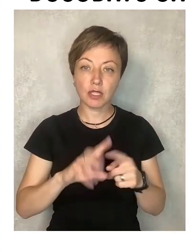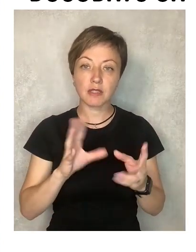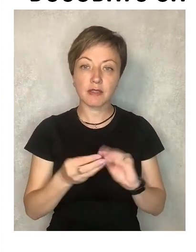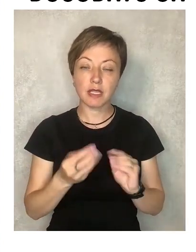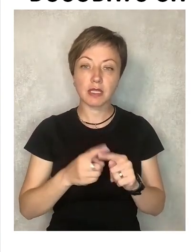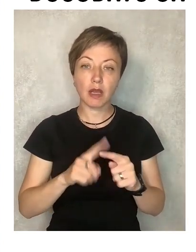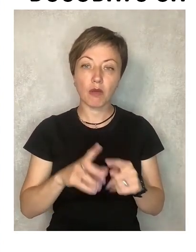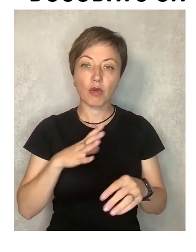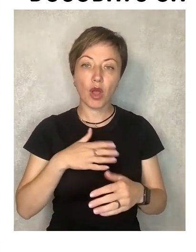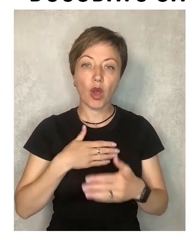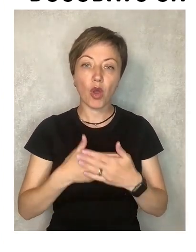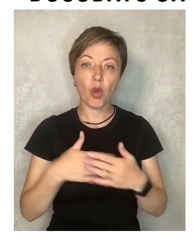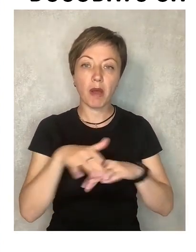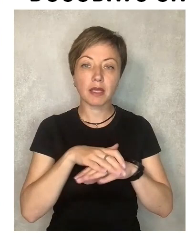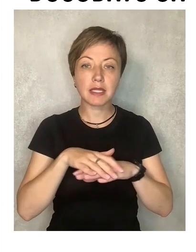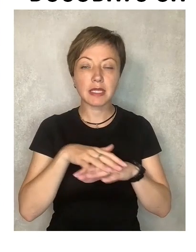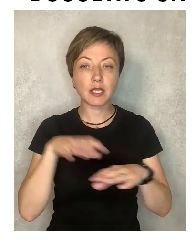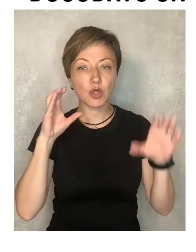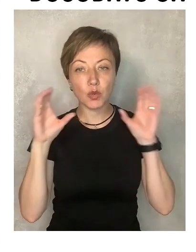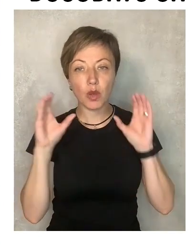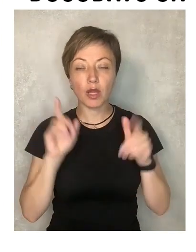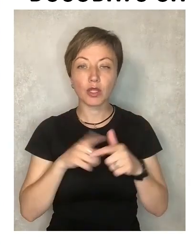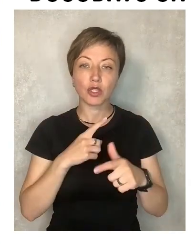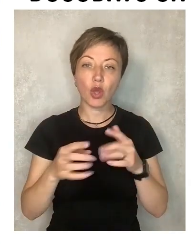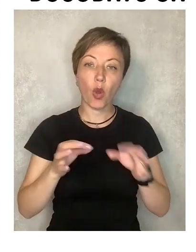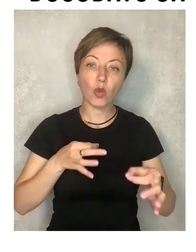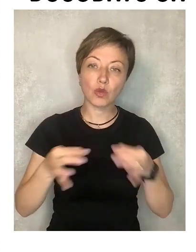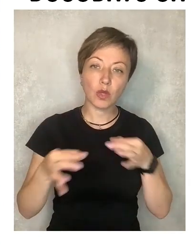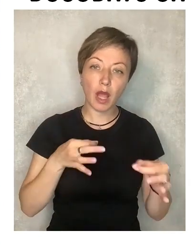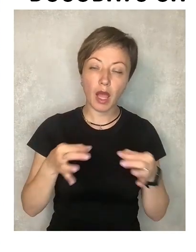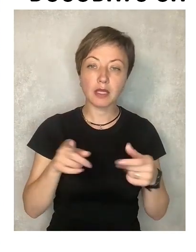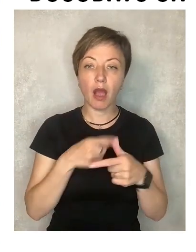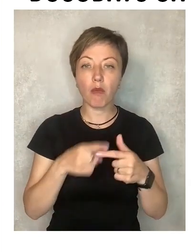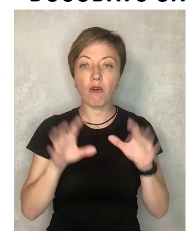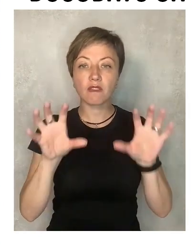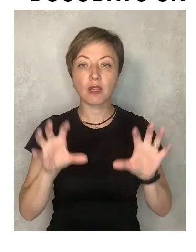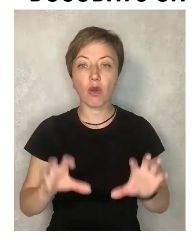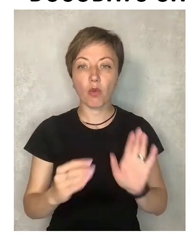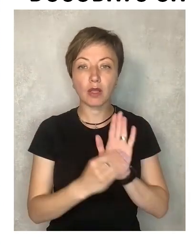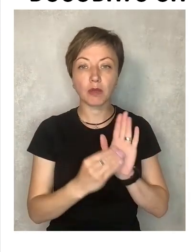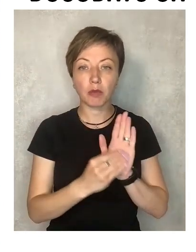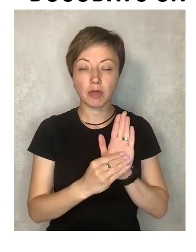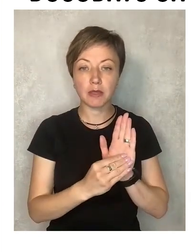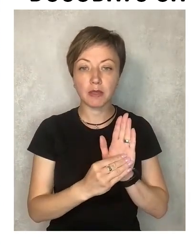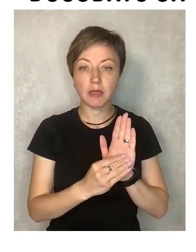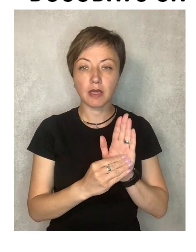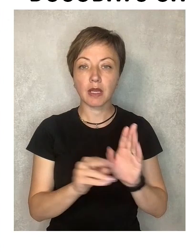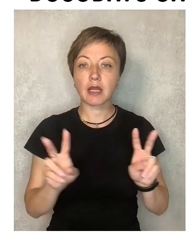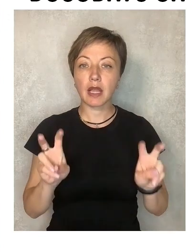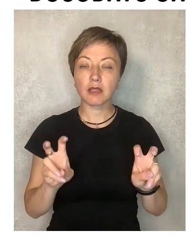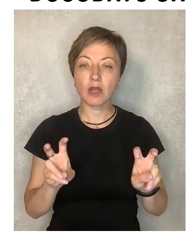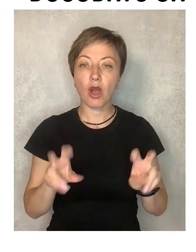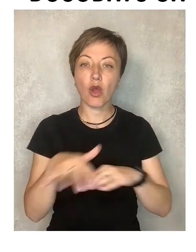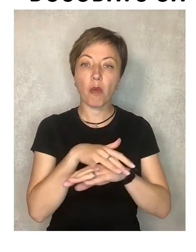громадські слухання чи громадські консультації, або як в законі чи в положенні вони названі громадськими